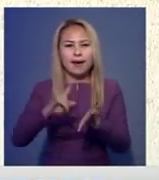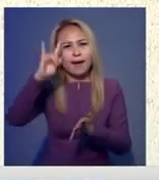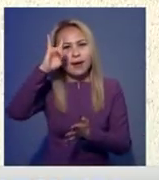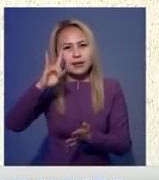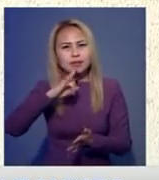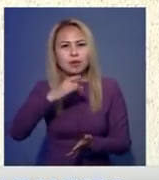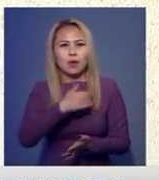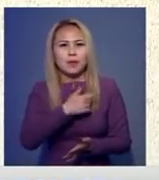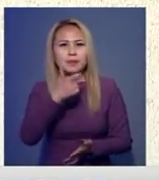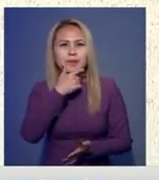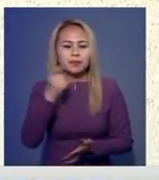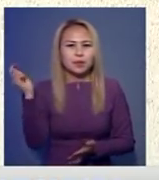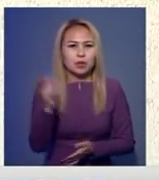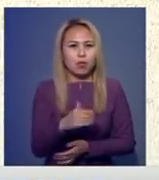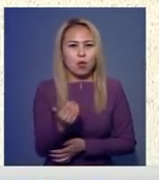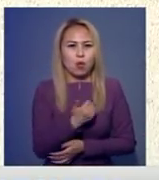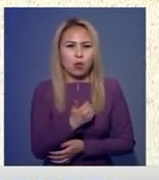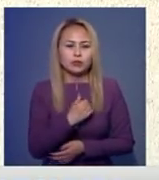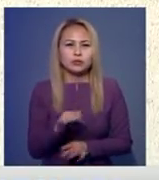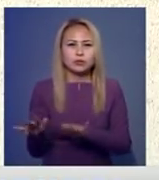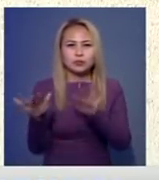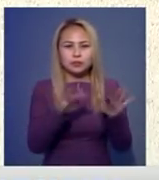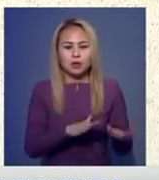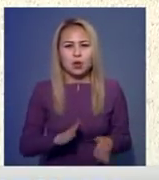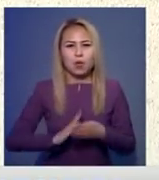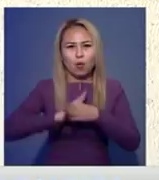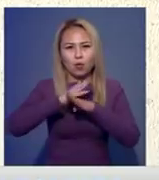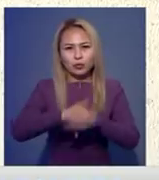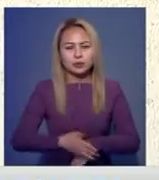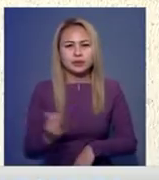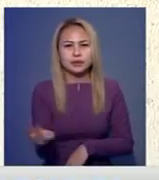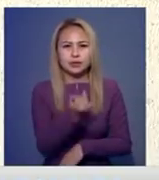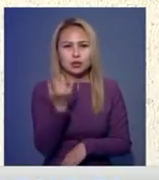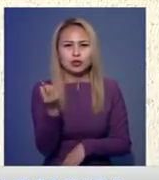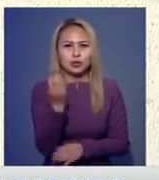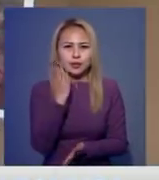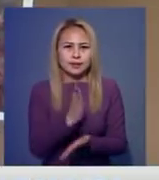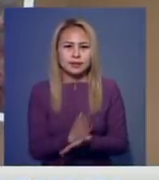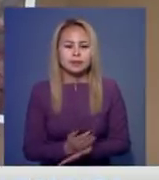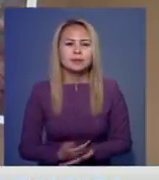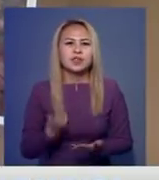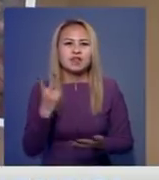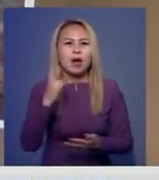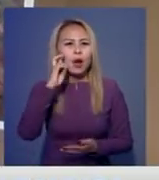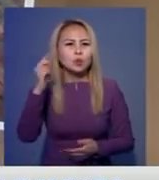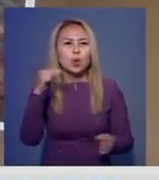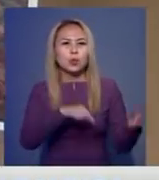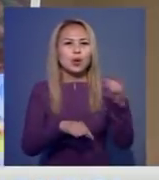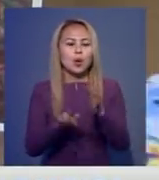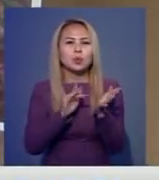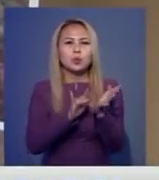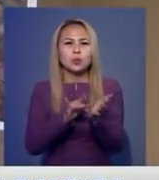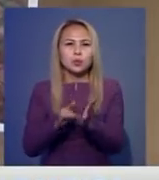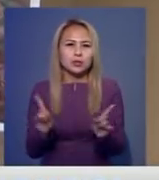Қазақстанды көруге ынтық, тіпті қыдырып баруды ойлайды. Қызығушылық артып келеді. Екі ел арасындағы туризм